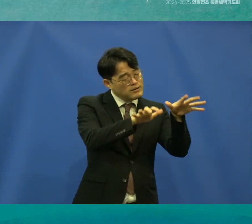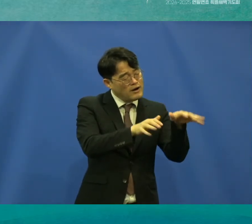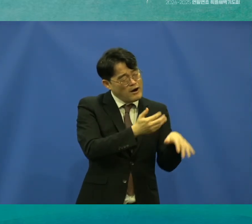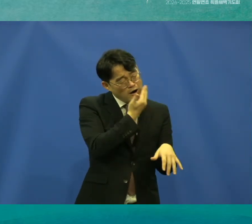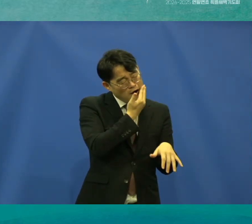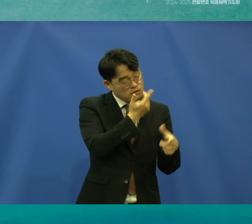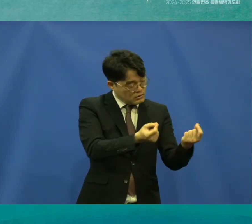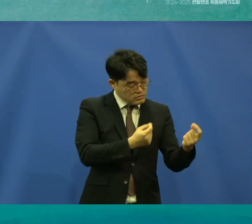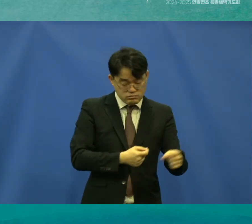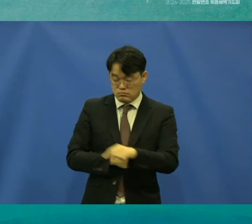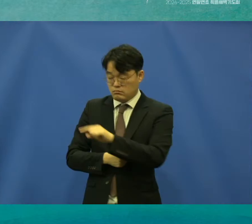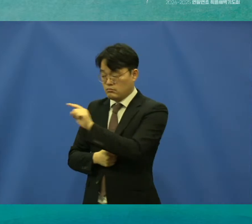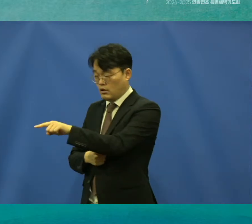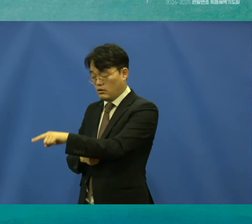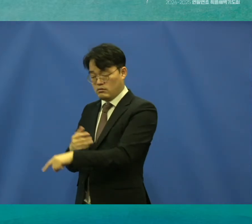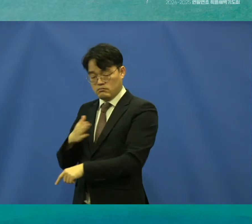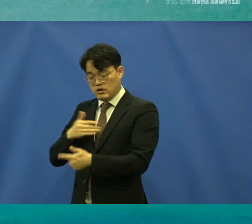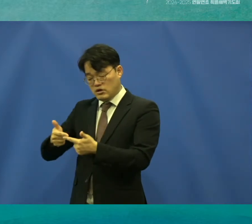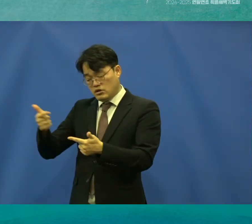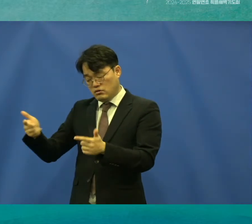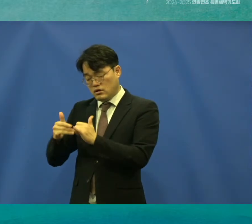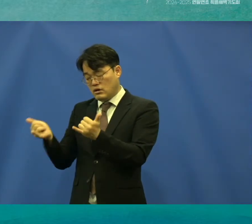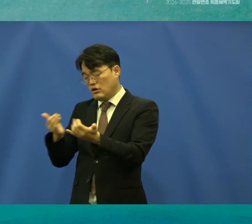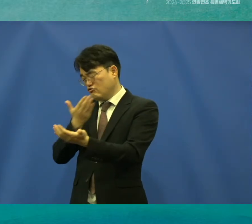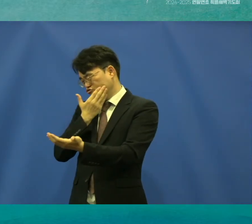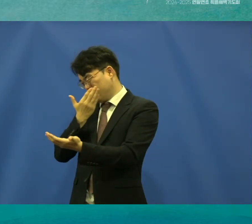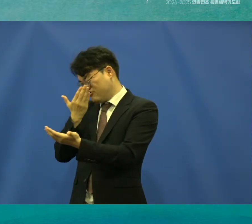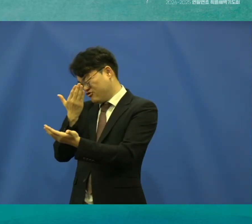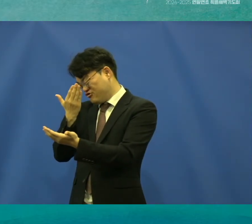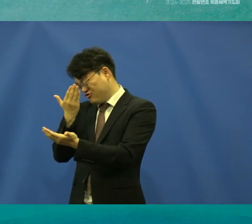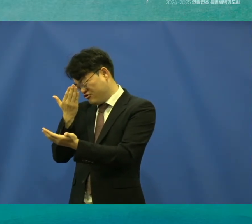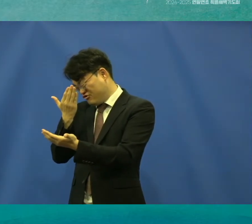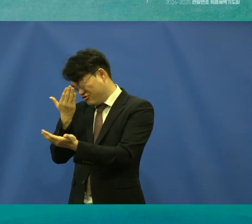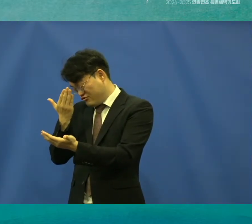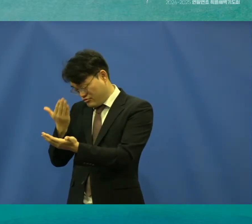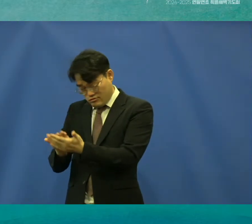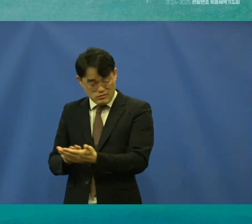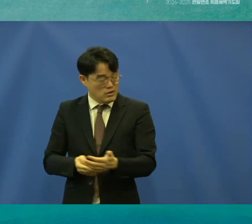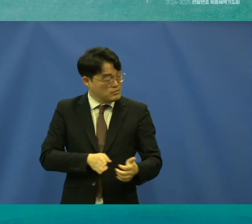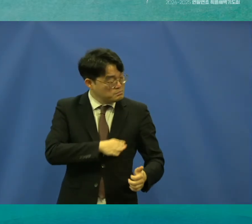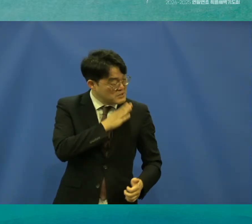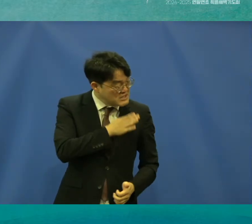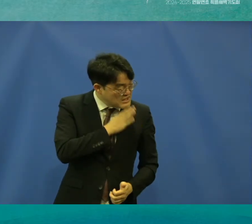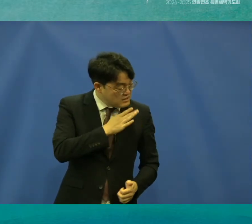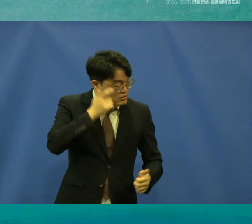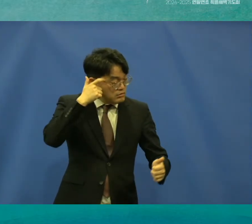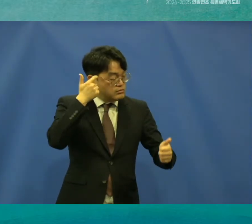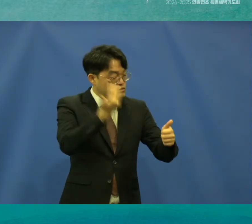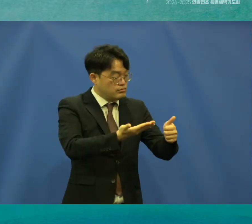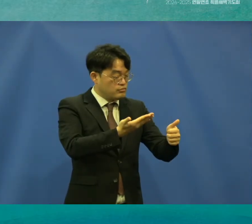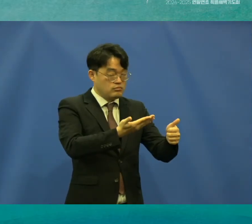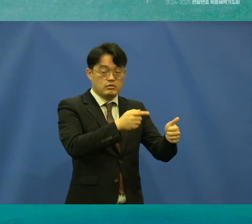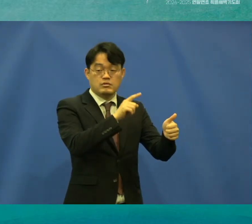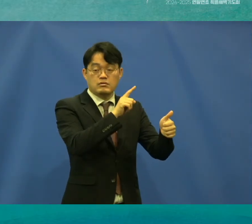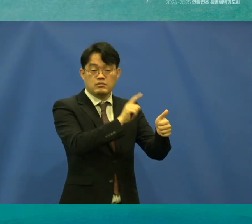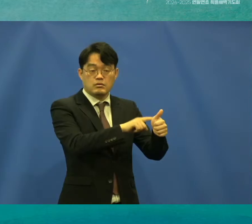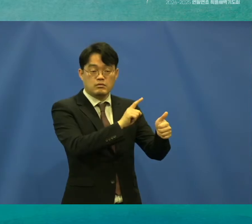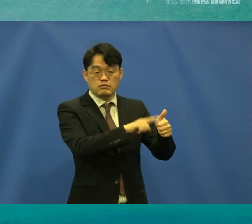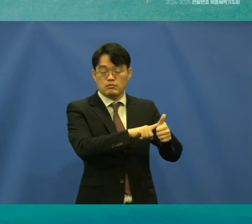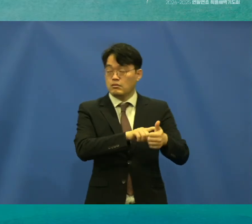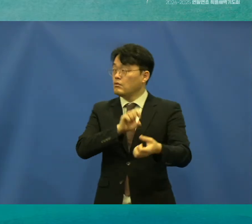자, 이 질문에 요나는 답을 하지 않습니다. 요나는